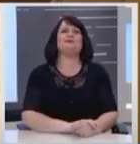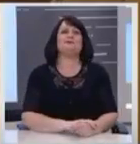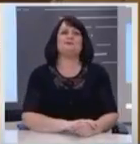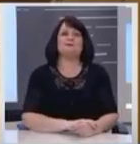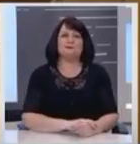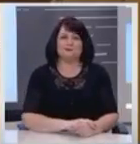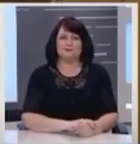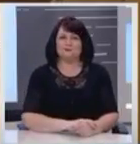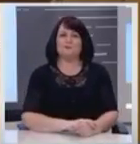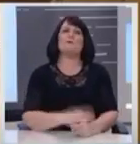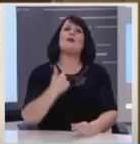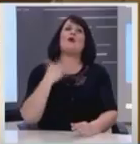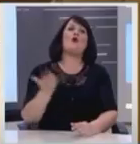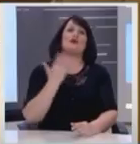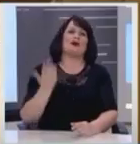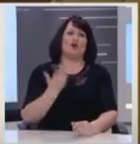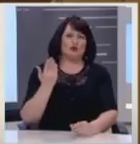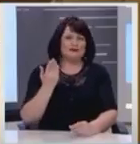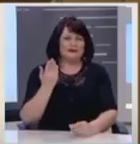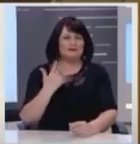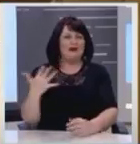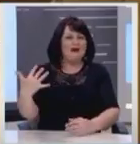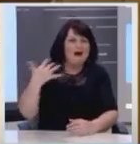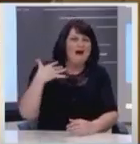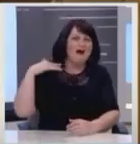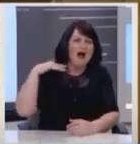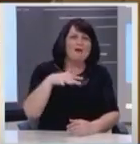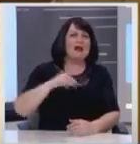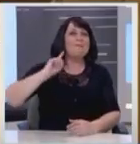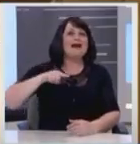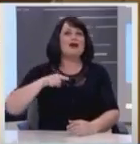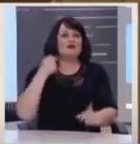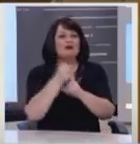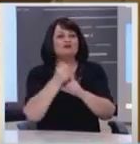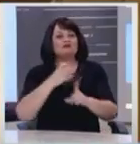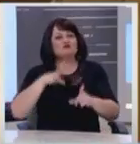έναντι οποιασδήποτε απειλής και παράνομης διεκδίκησης.